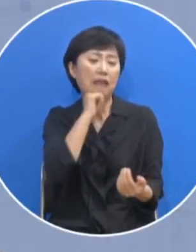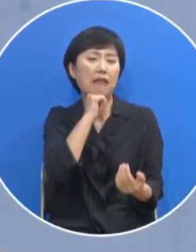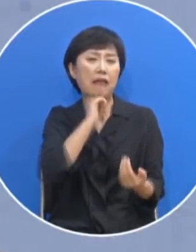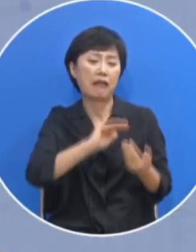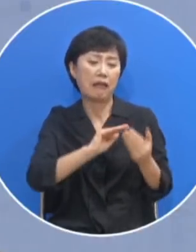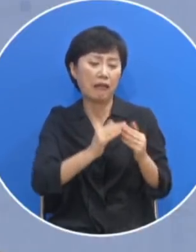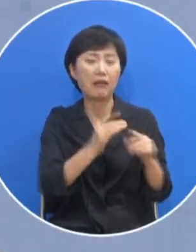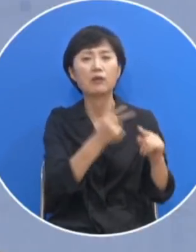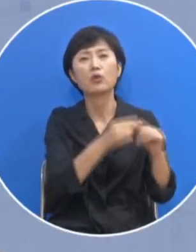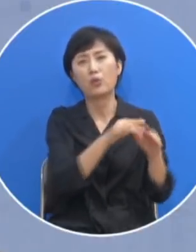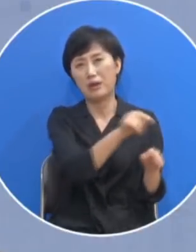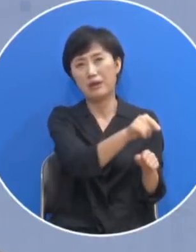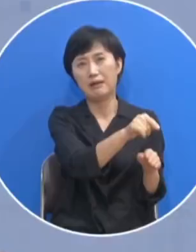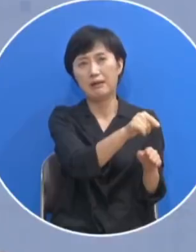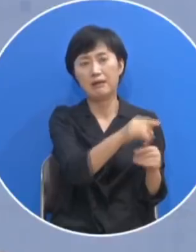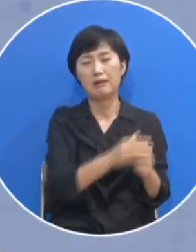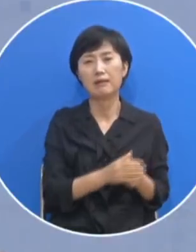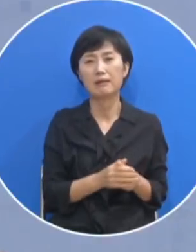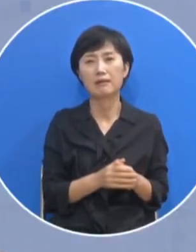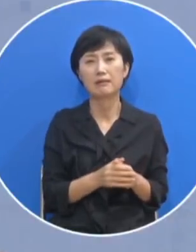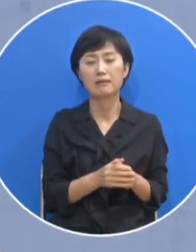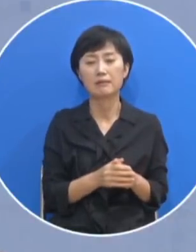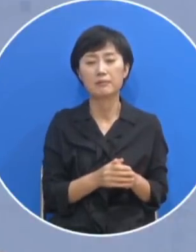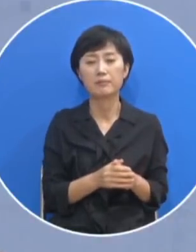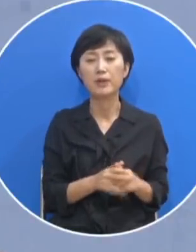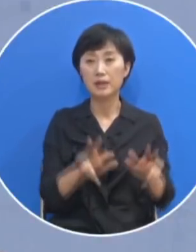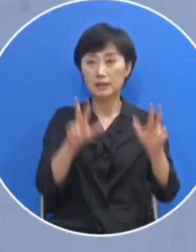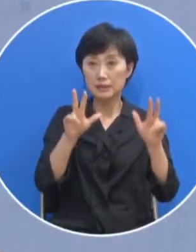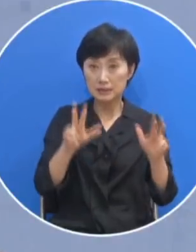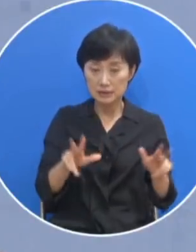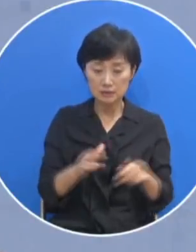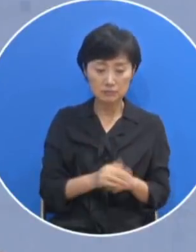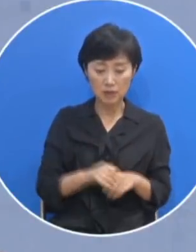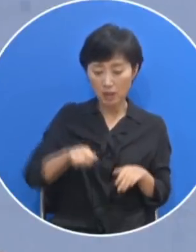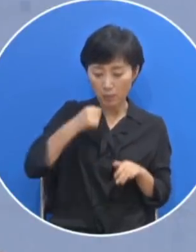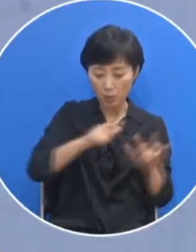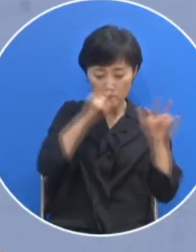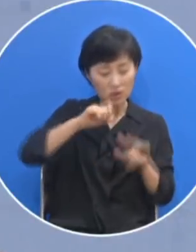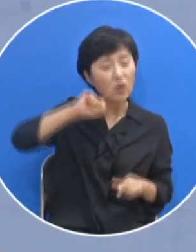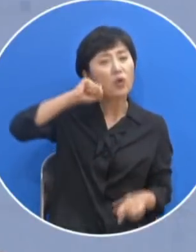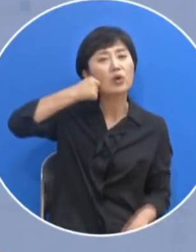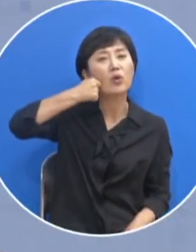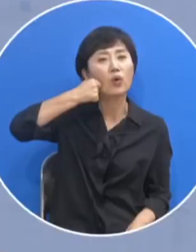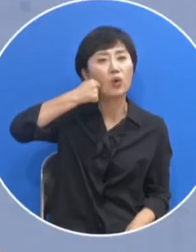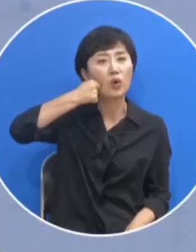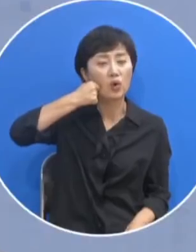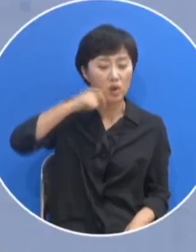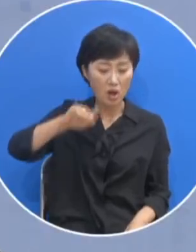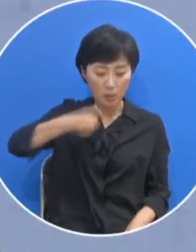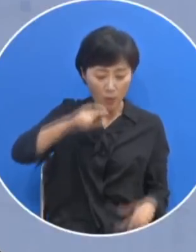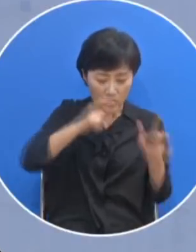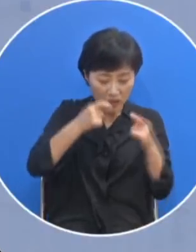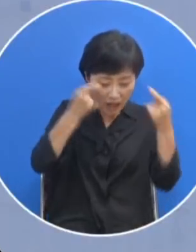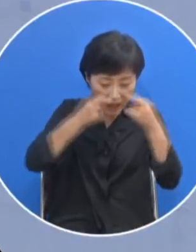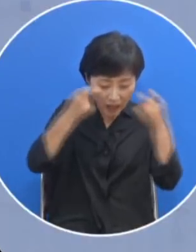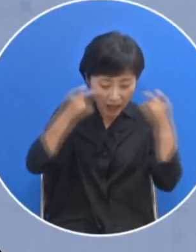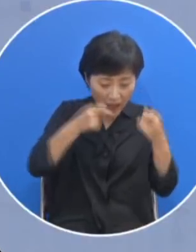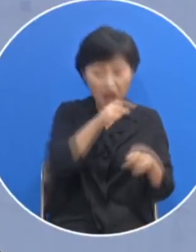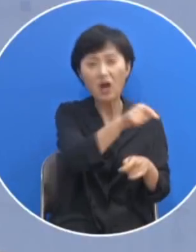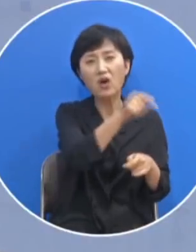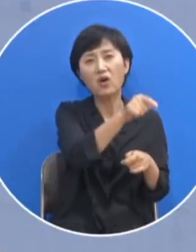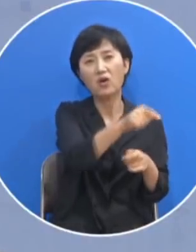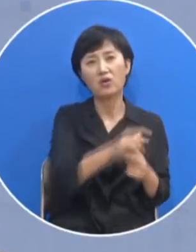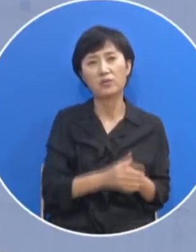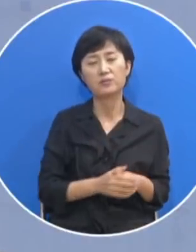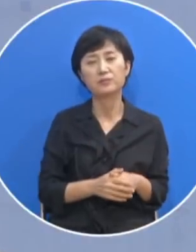3개 보고 몇가지 얘기할 수도 없고 현재 내가 사는 게 죽음 이르러 대기업 아우 워드 1 전세계 시 눈썹 마디마다 쓰니까 올드비